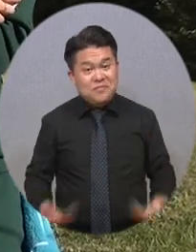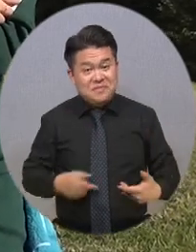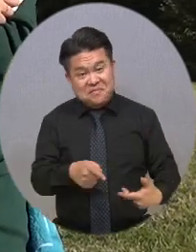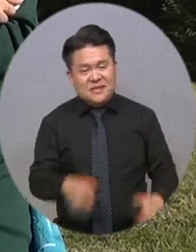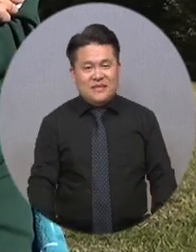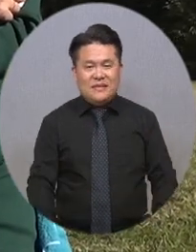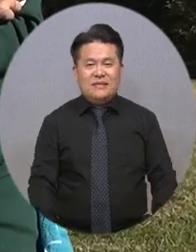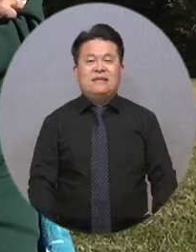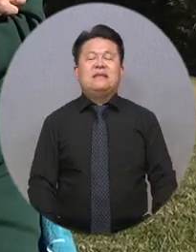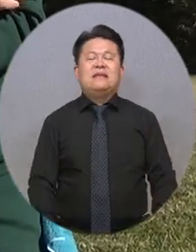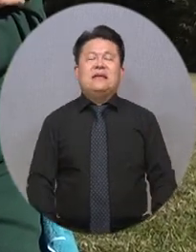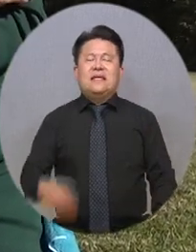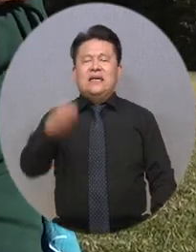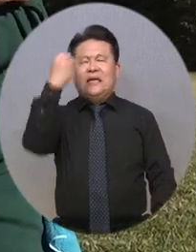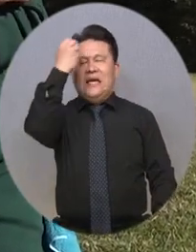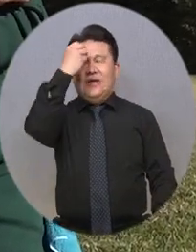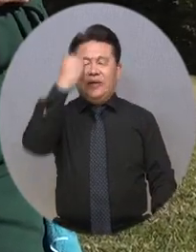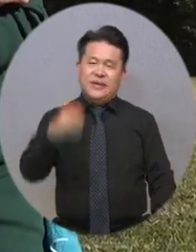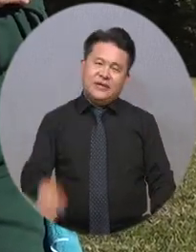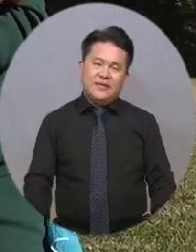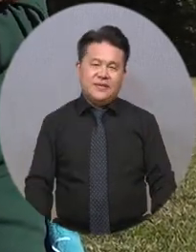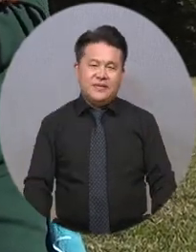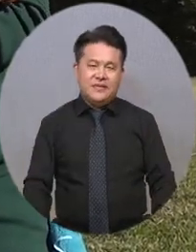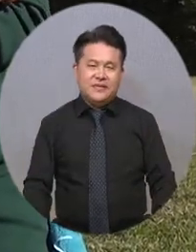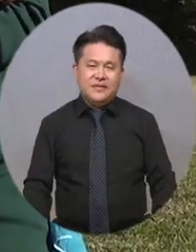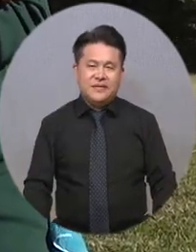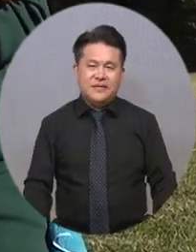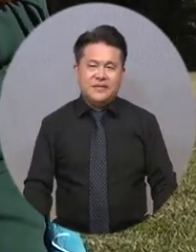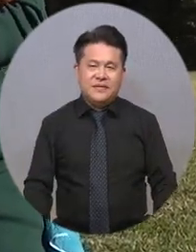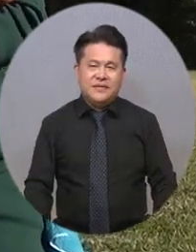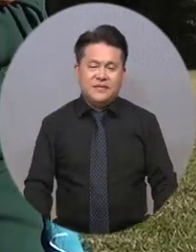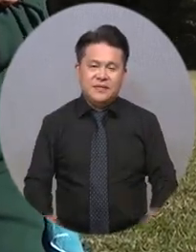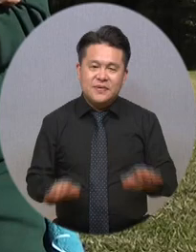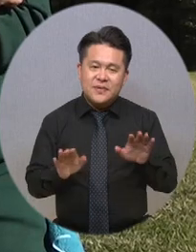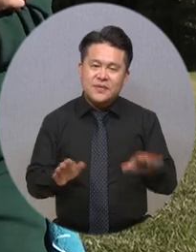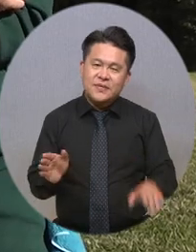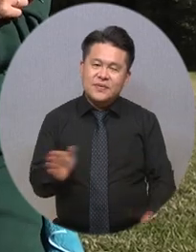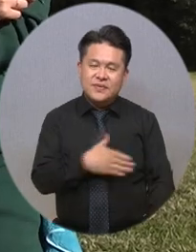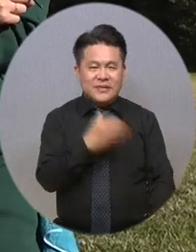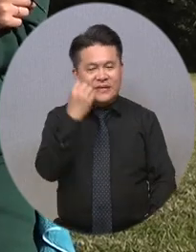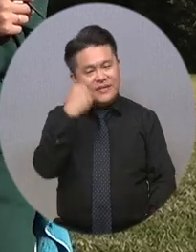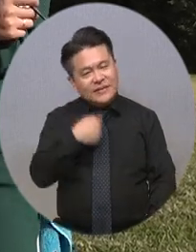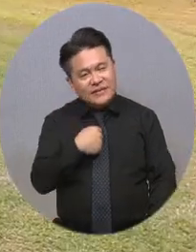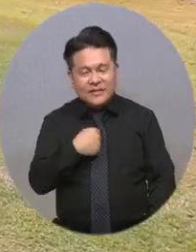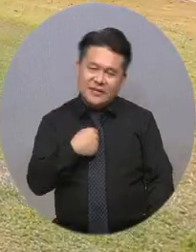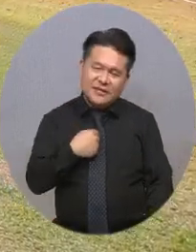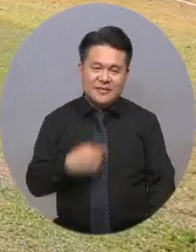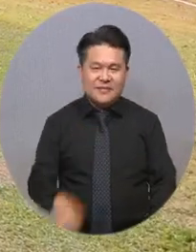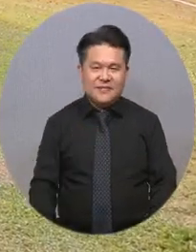이걸 먹고 싫어한다, 배, 누구. 작년까지 안 그랬는데 요번부터 이상해도 돼요, 사람이.